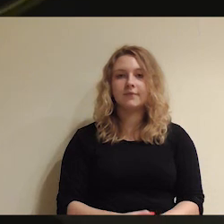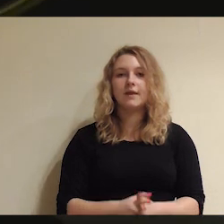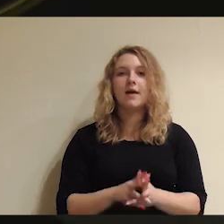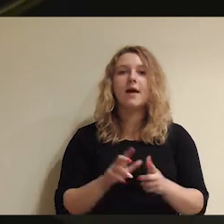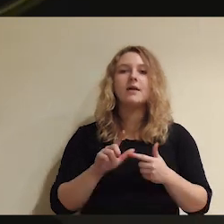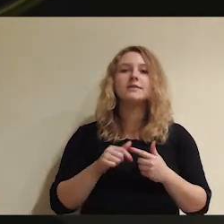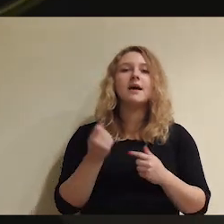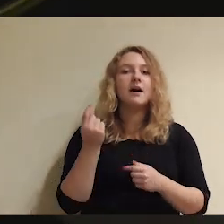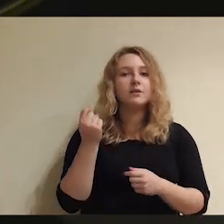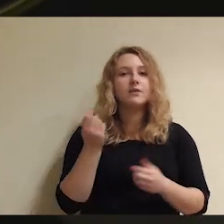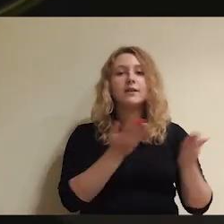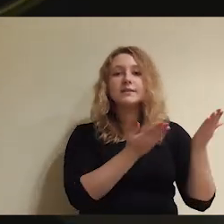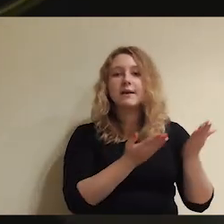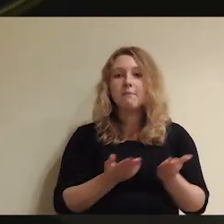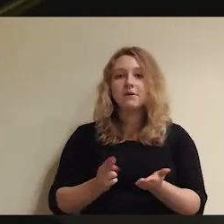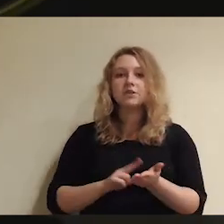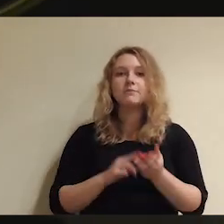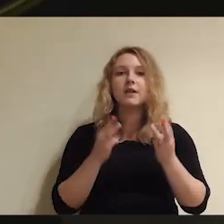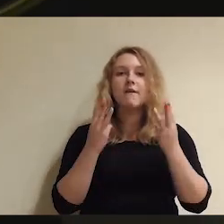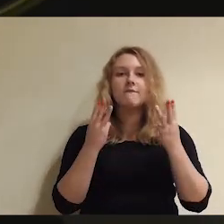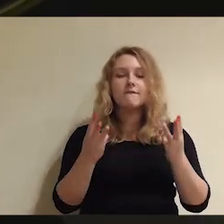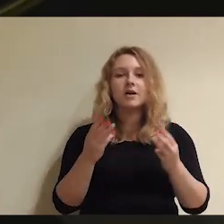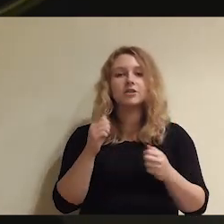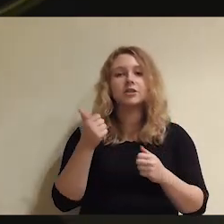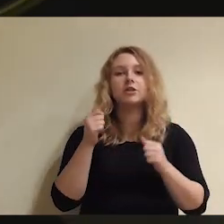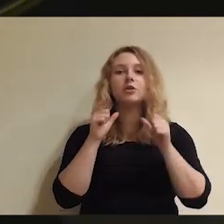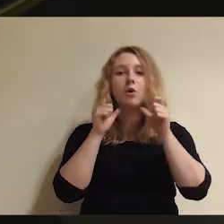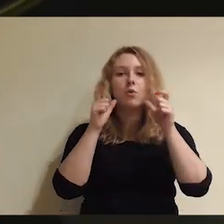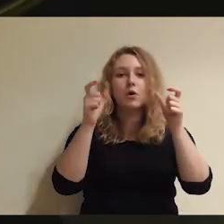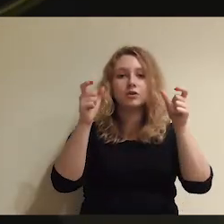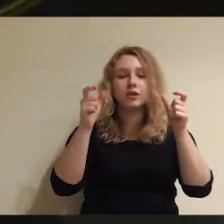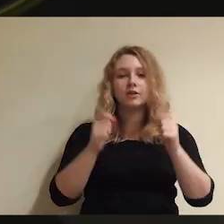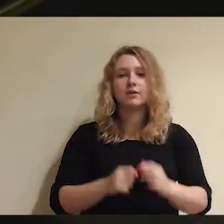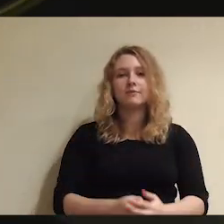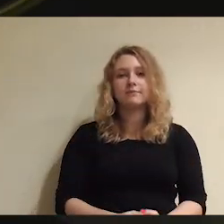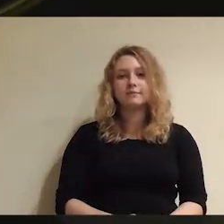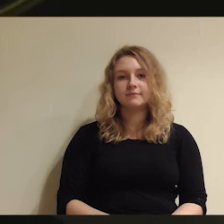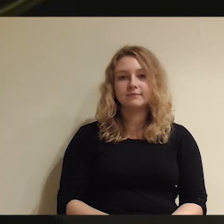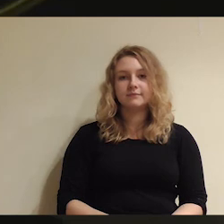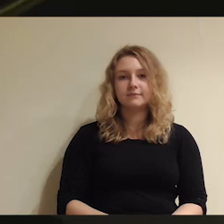Za chwileczkę zapraszam na ważne jedno ogłoszenie.